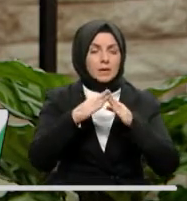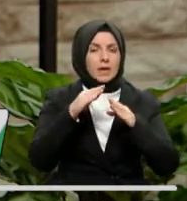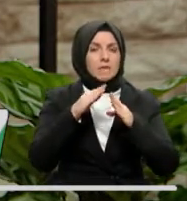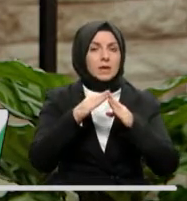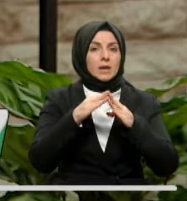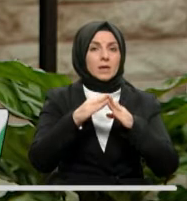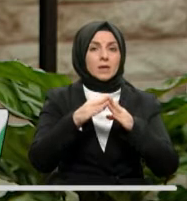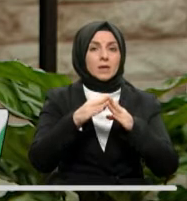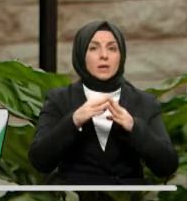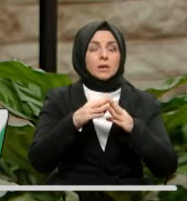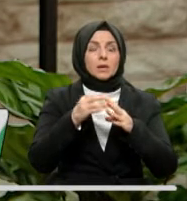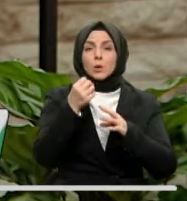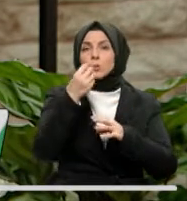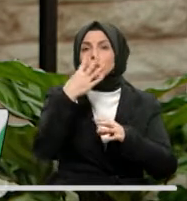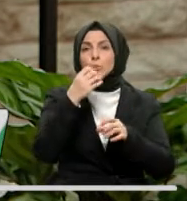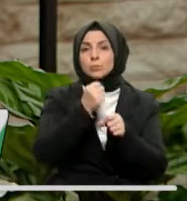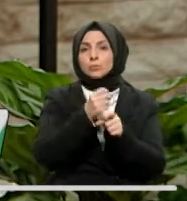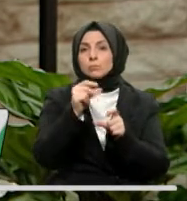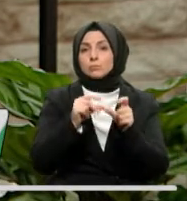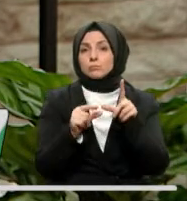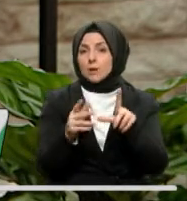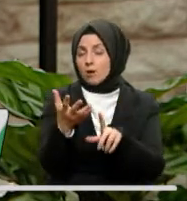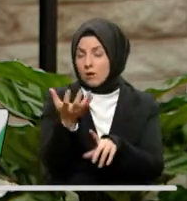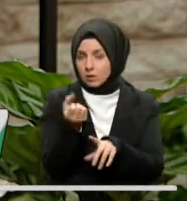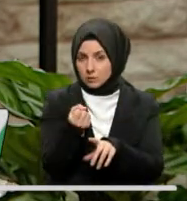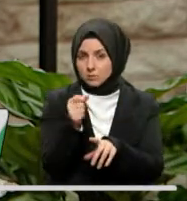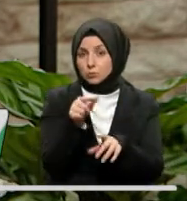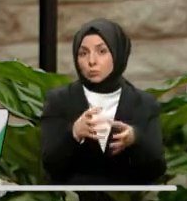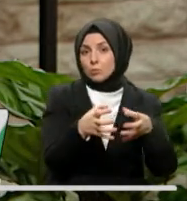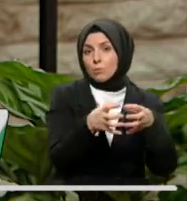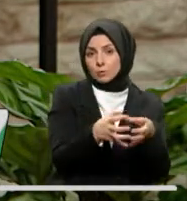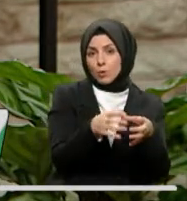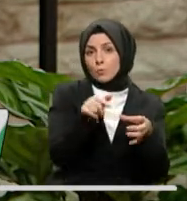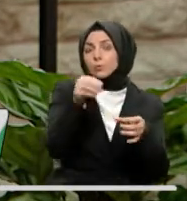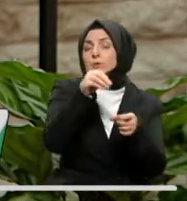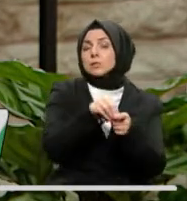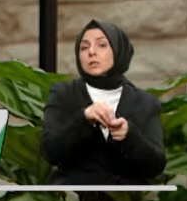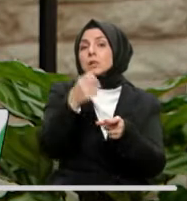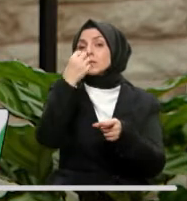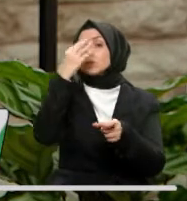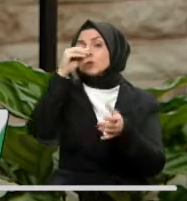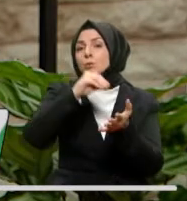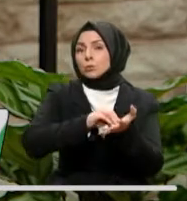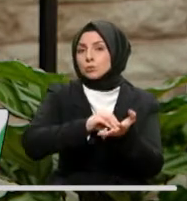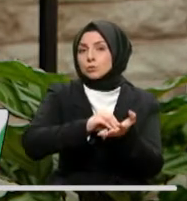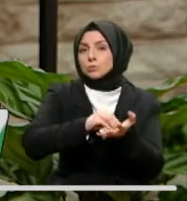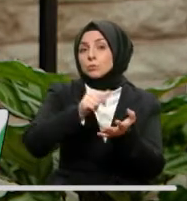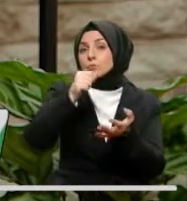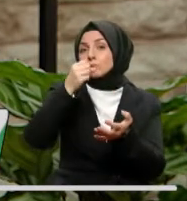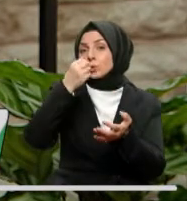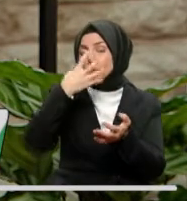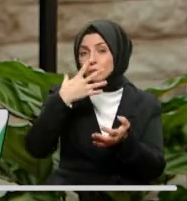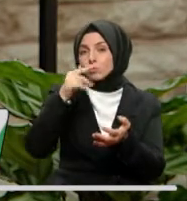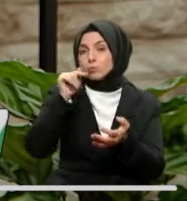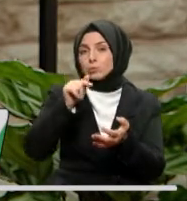Evet dalıyla hani ama vazoya koyduğumuzda suyun şu vazo bunun içerisine çiçekler okuyoruz büyük Evet o zaman